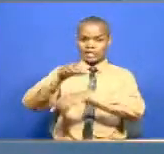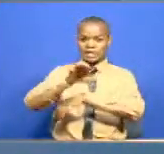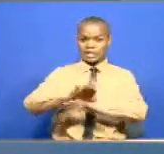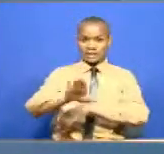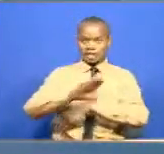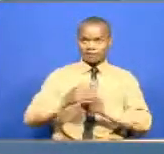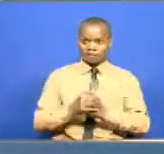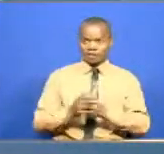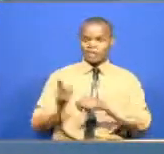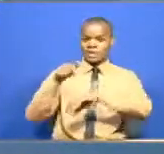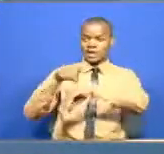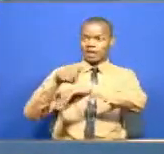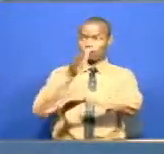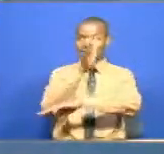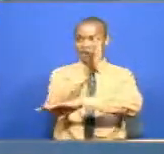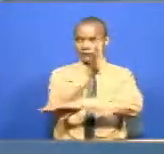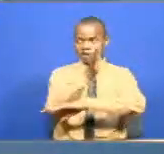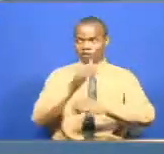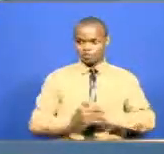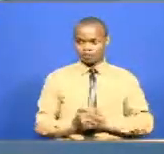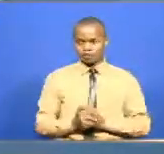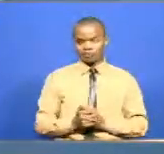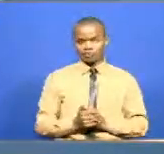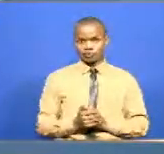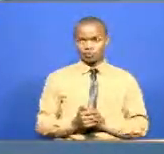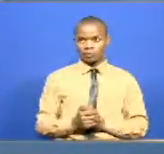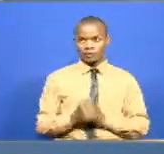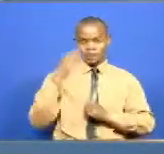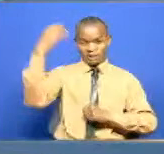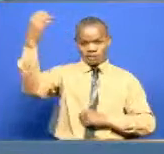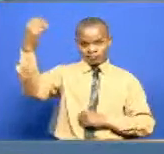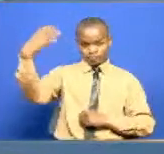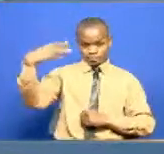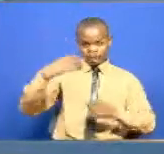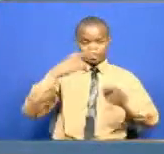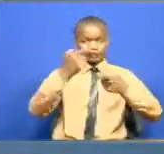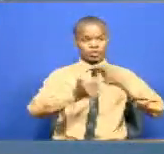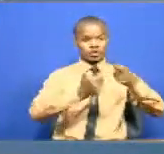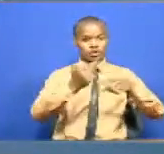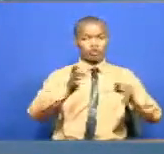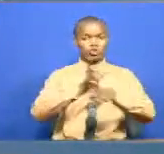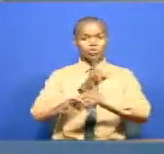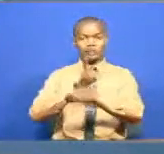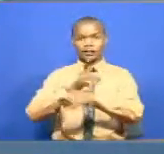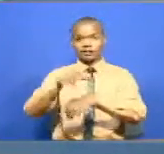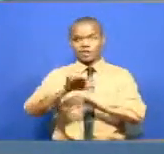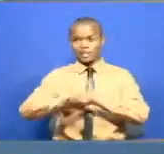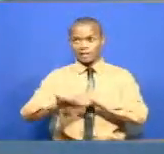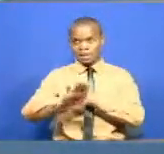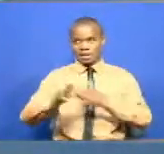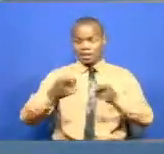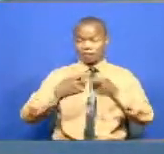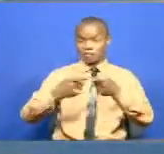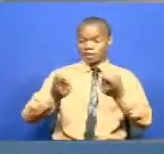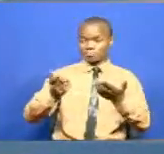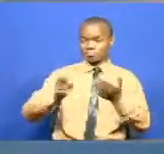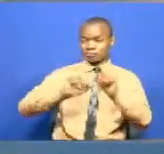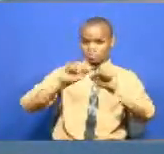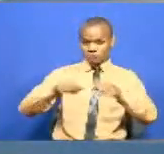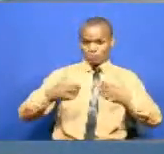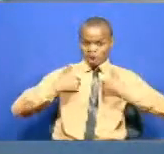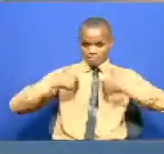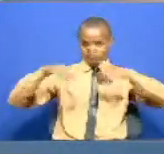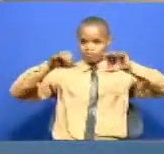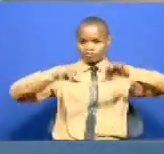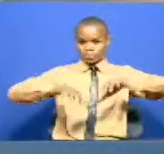Itakapotimu majira ya alasiri, ni kwamba vipindi vya jua vitaendelea kushuhudiwa katika maeneo kadhaa ya nchi, lakini kuna uwezekano wa rasharasha za mvua